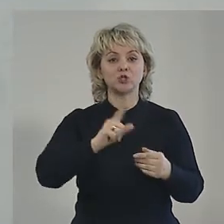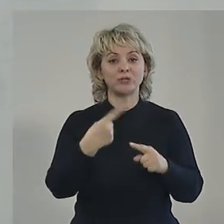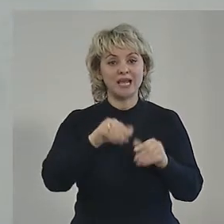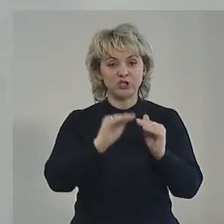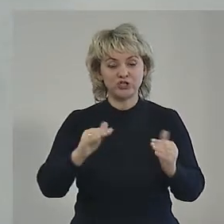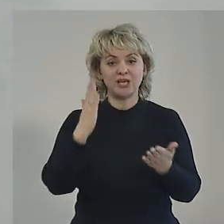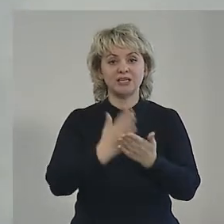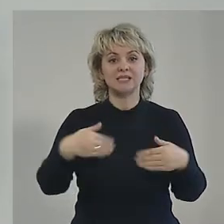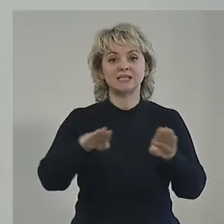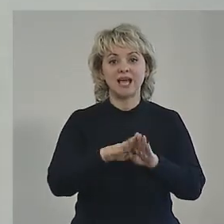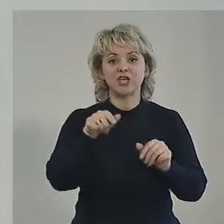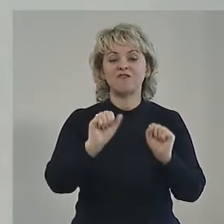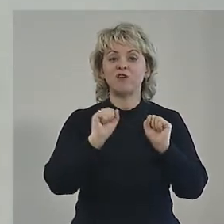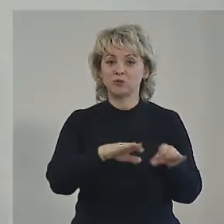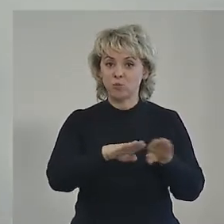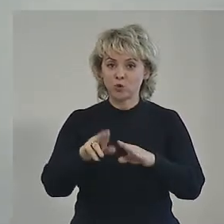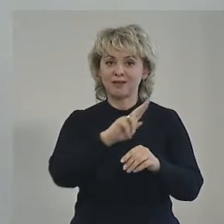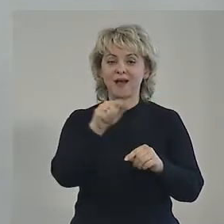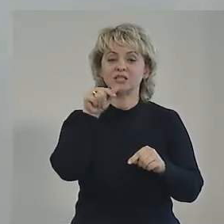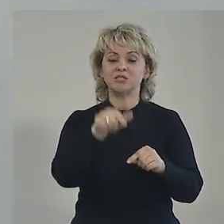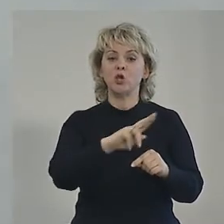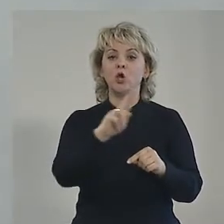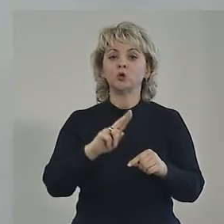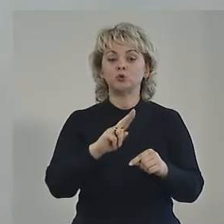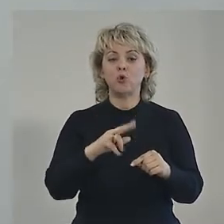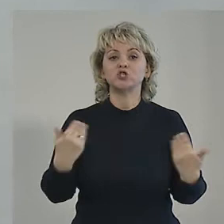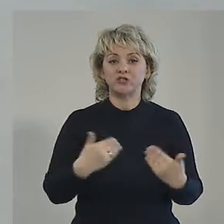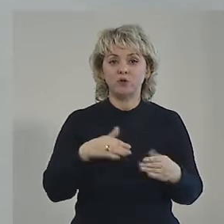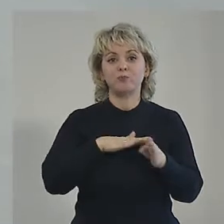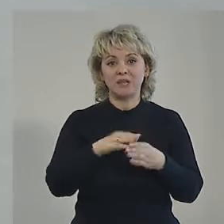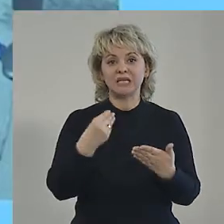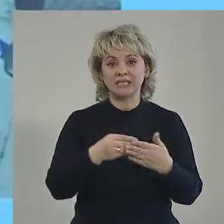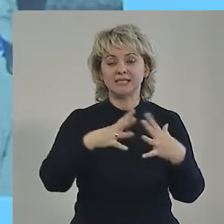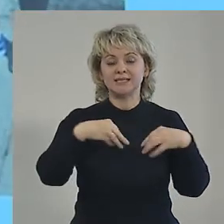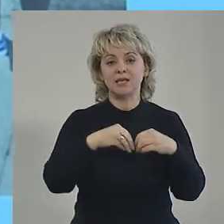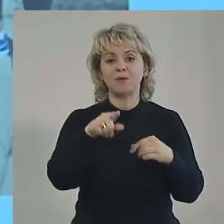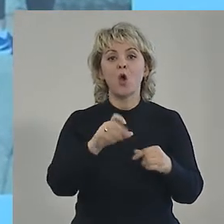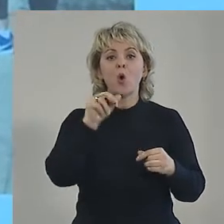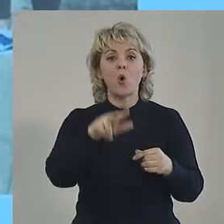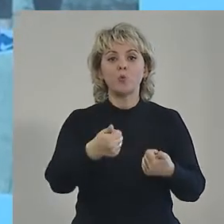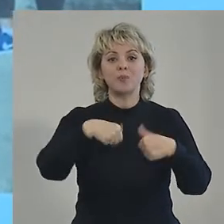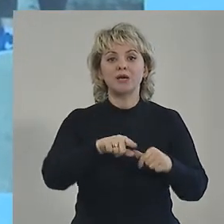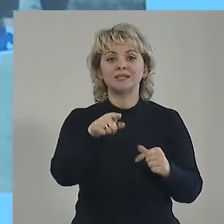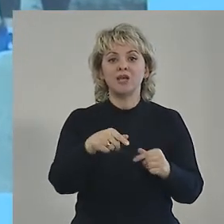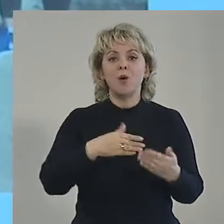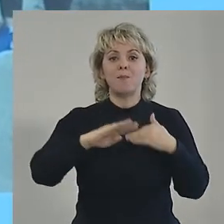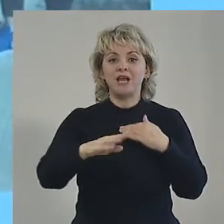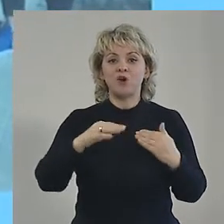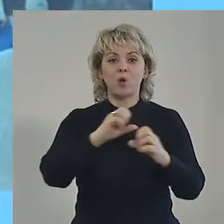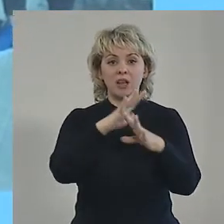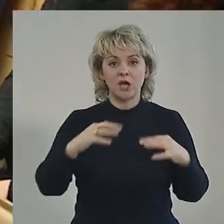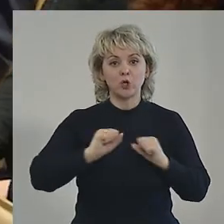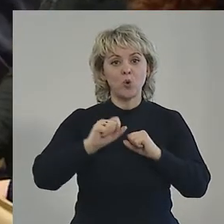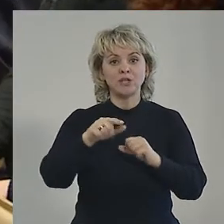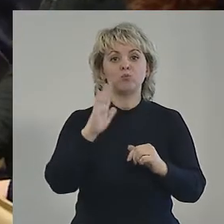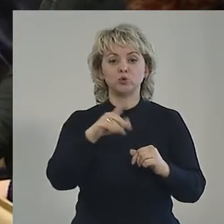этих детей есть такие же равные возможности, как для тех, кто живет в полноценных семьях. А опыт организаторов полевого лагеря отдыха